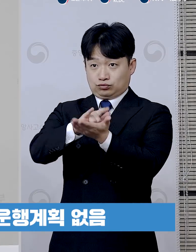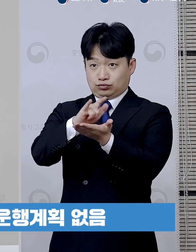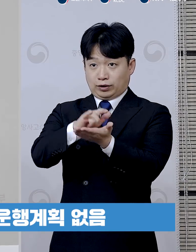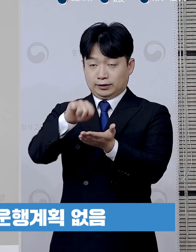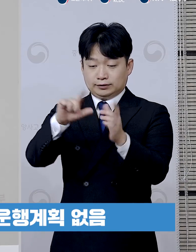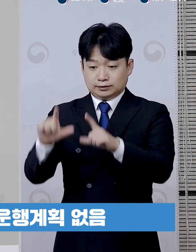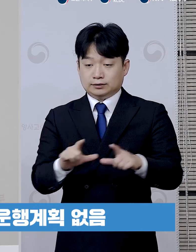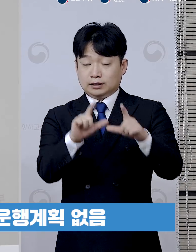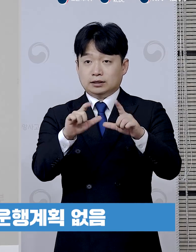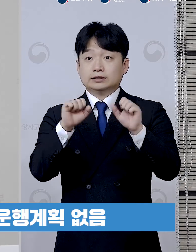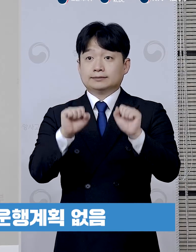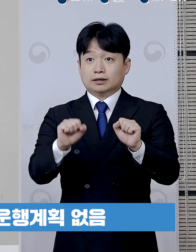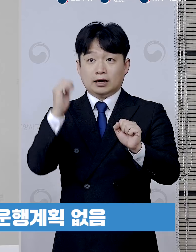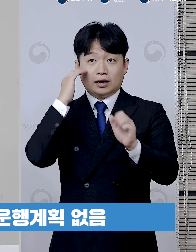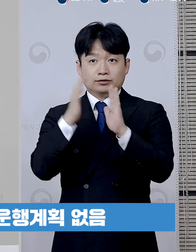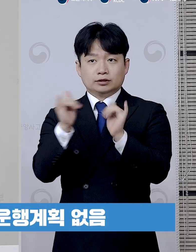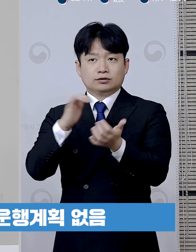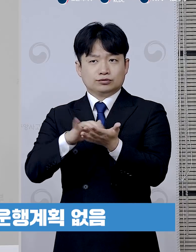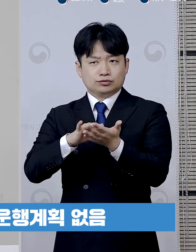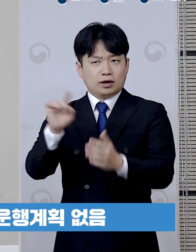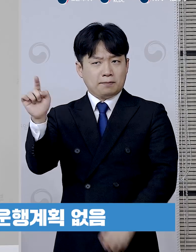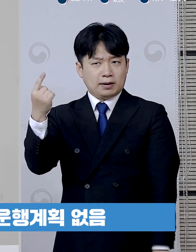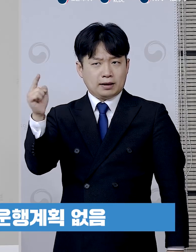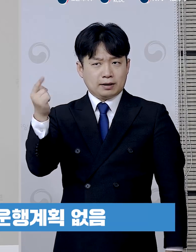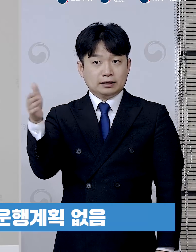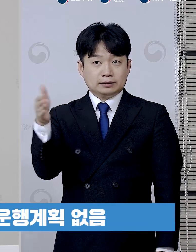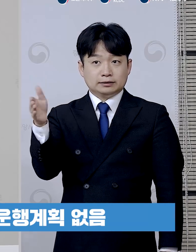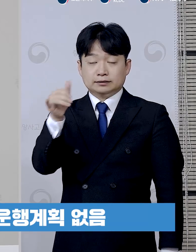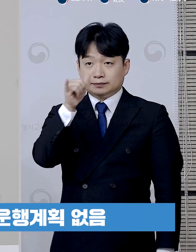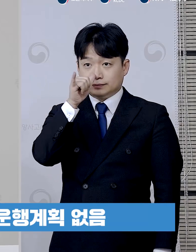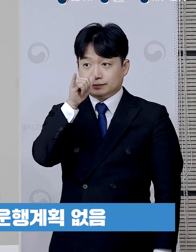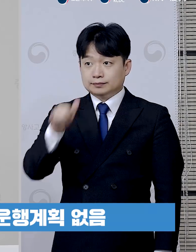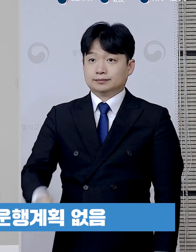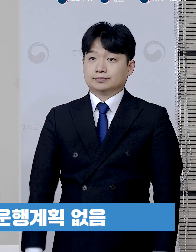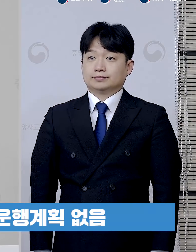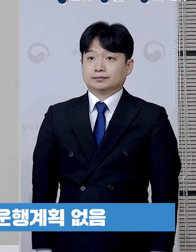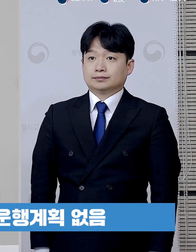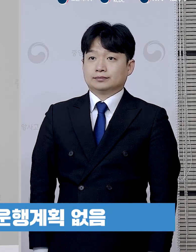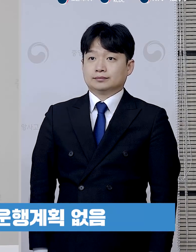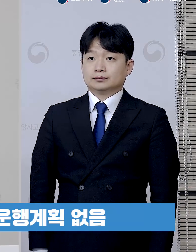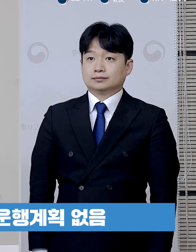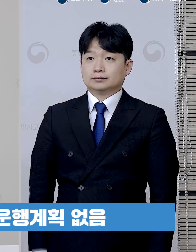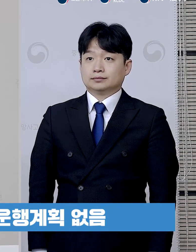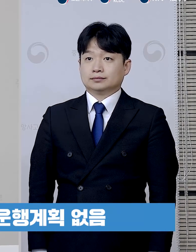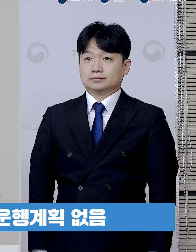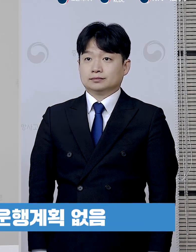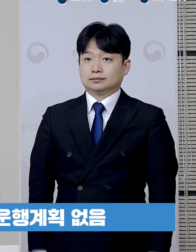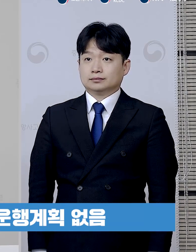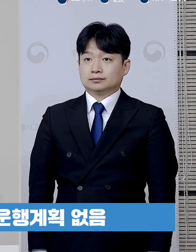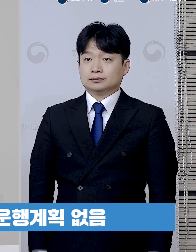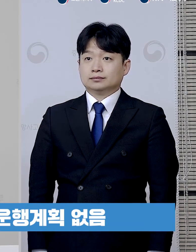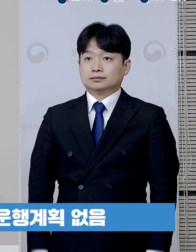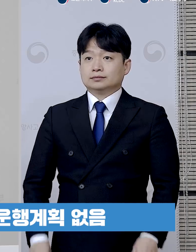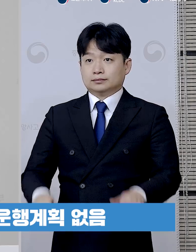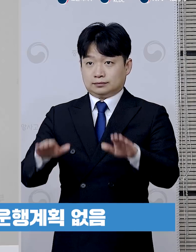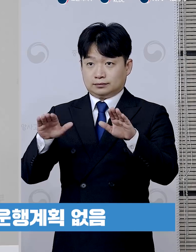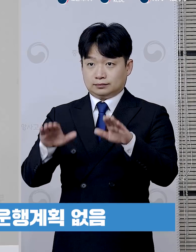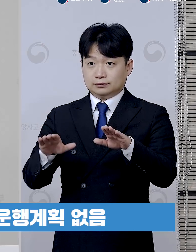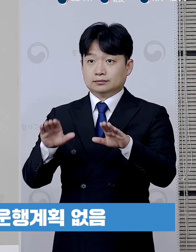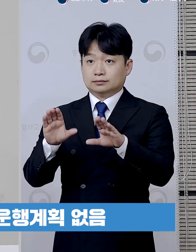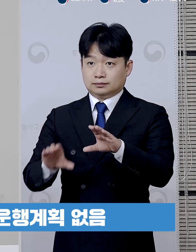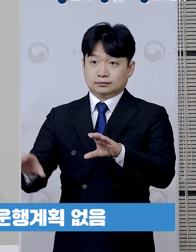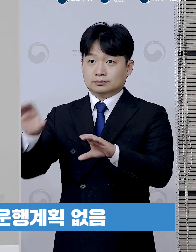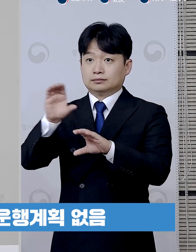먼저 우한에 있는 우리 국민들이 현재 약 한 100여 명 있는 것으로 파악을 하고 있고